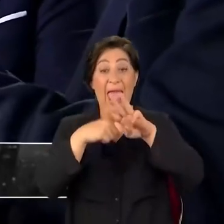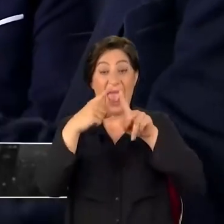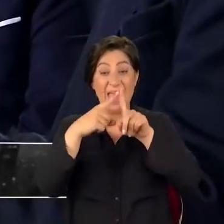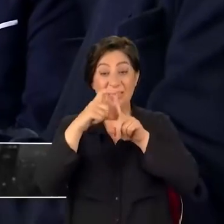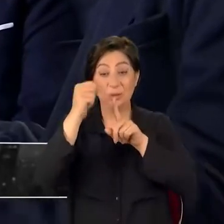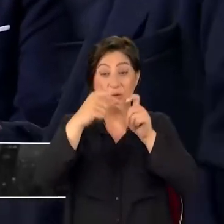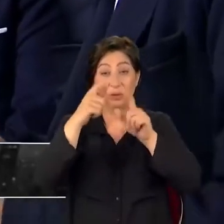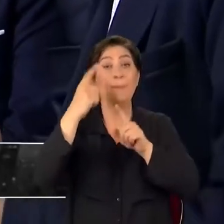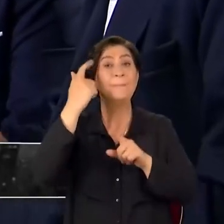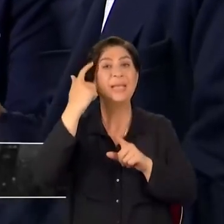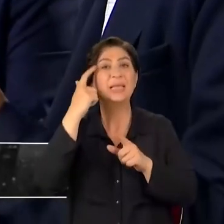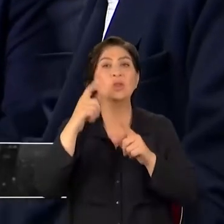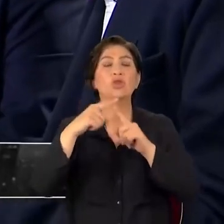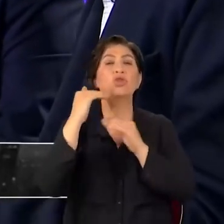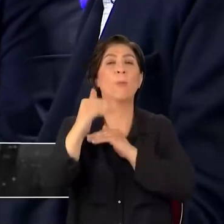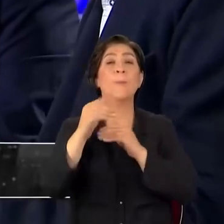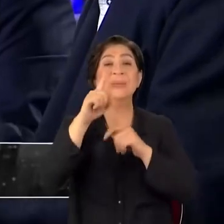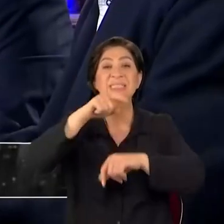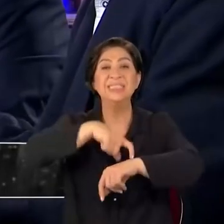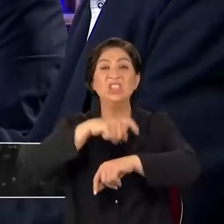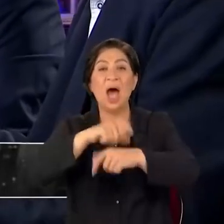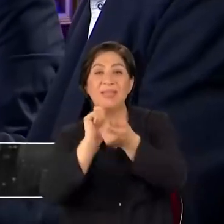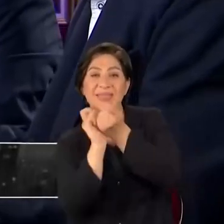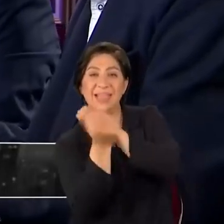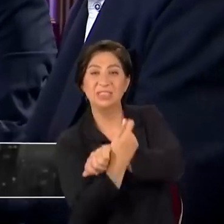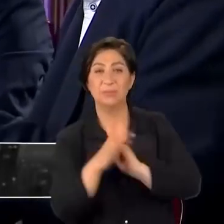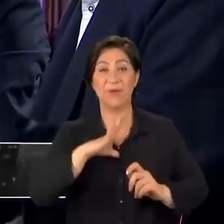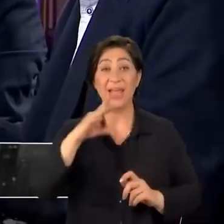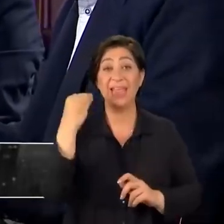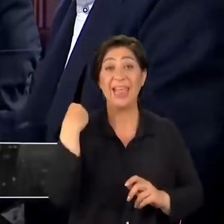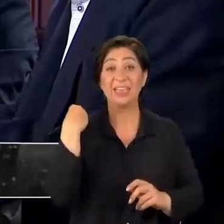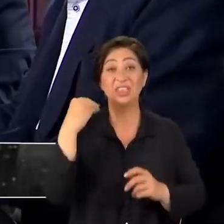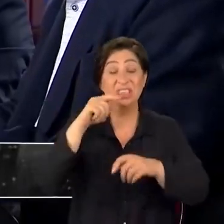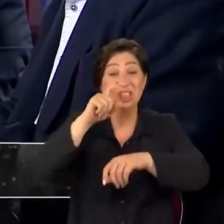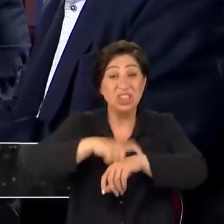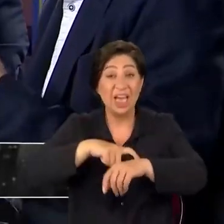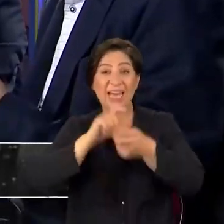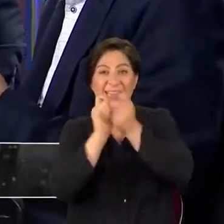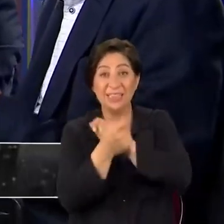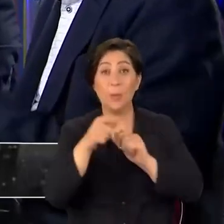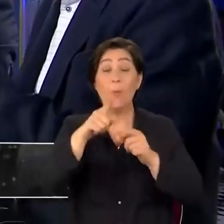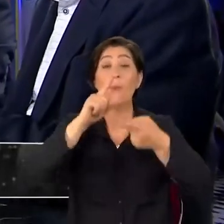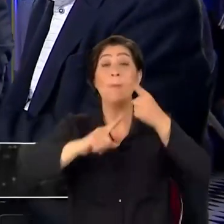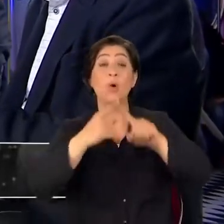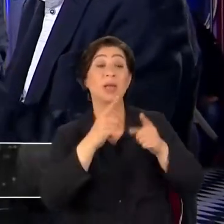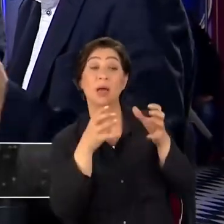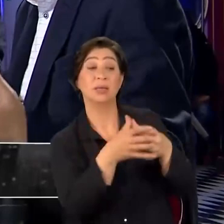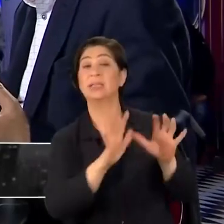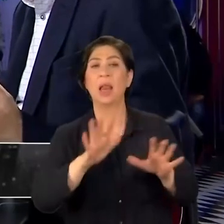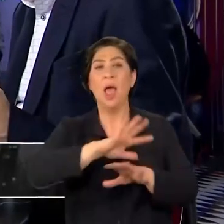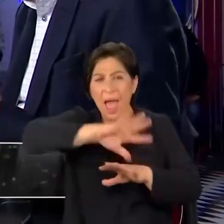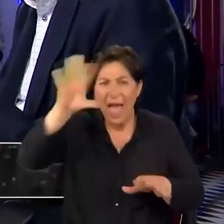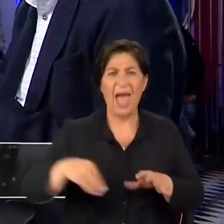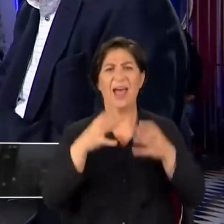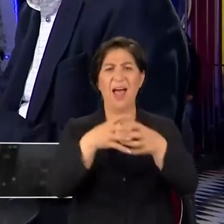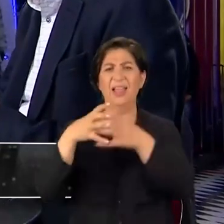ben bilgi toplumu diyorum. Yani bir çağ değişimi var ve bu yeni çağın siyaset tanımı particilikten ibaret değil. Hayatın her alanı